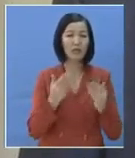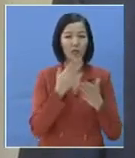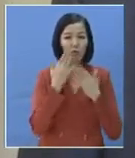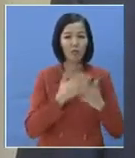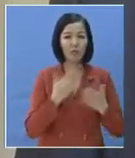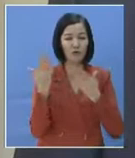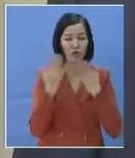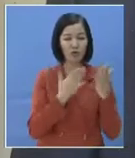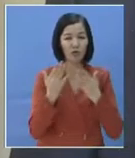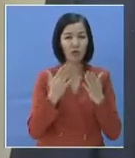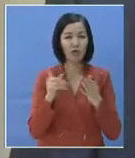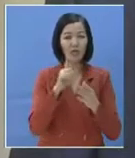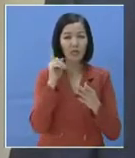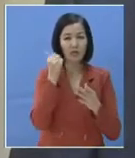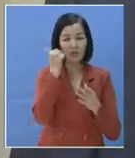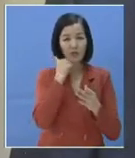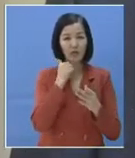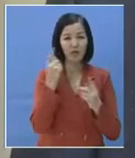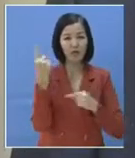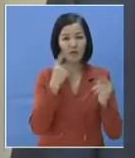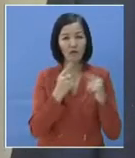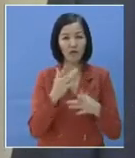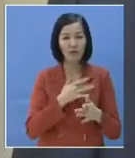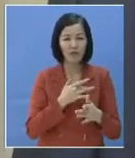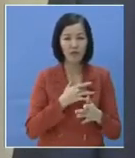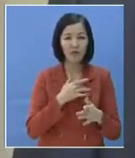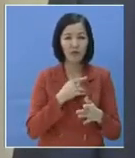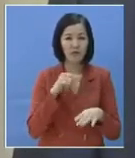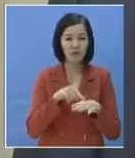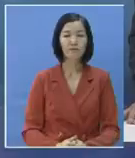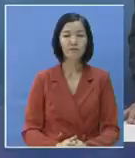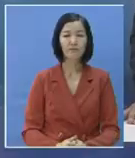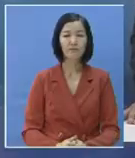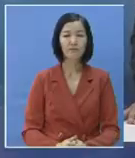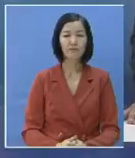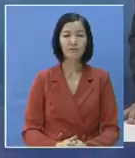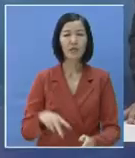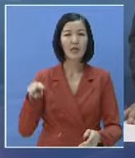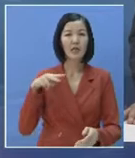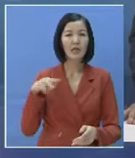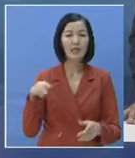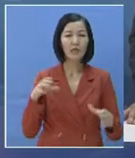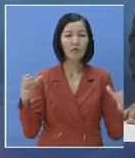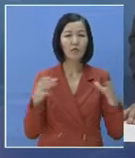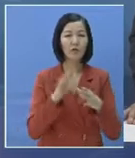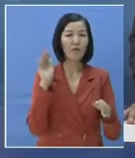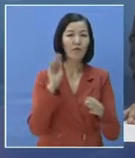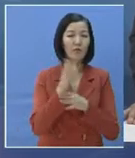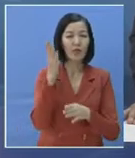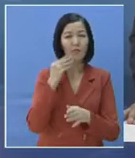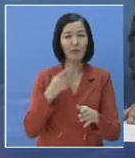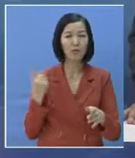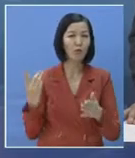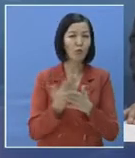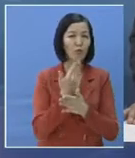любовью читают и старики, и молодежь. Творчество поэта близко сердцу каждого казахстанца. Литературный фонд Алматинской области